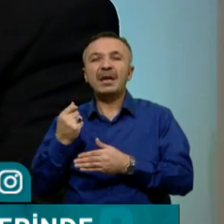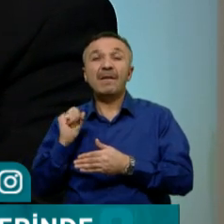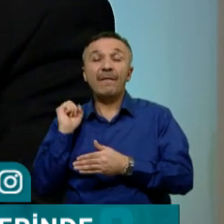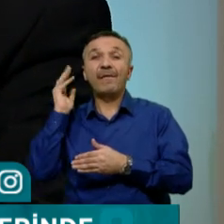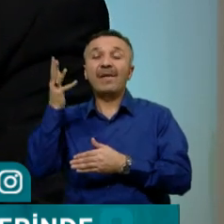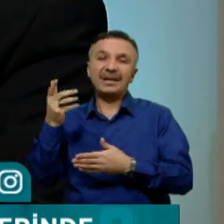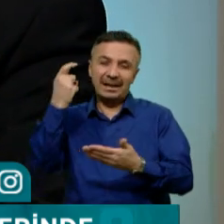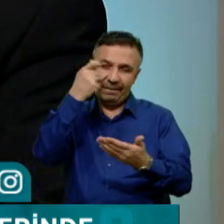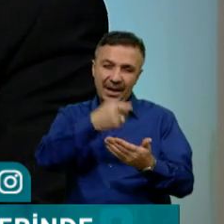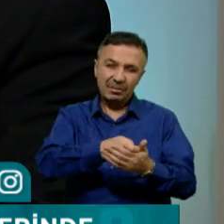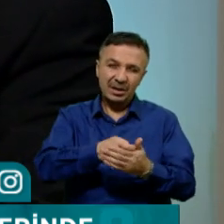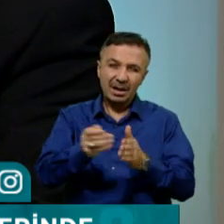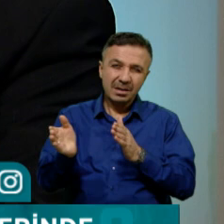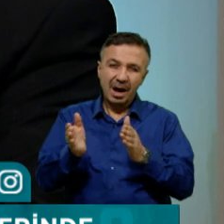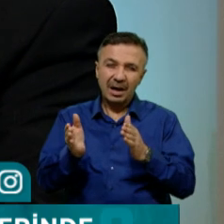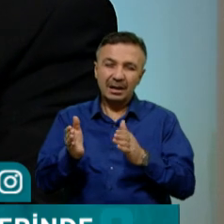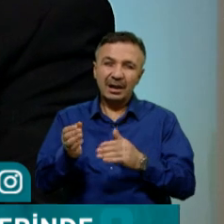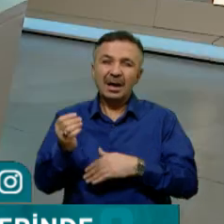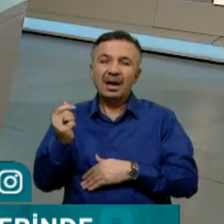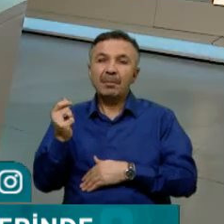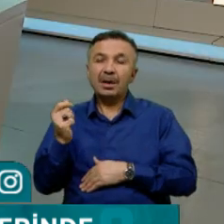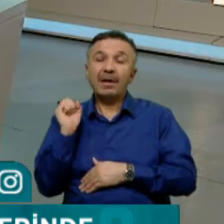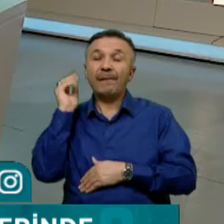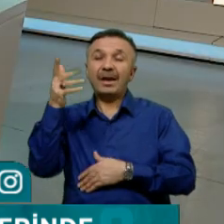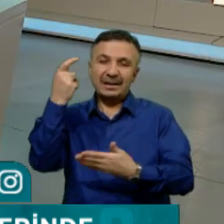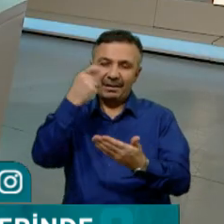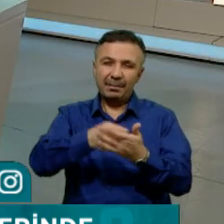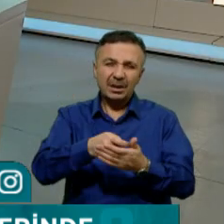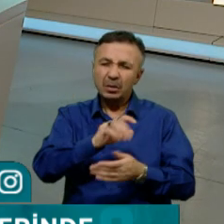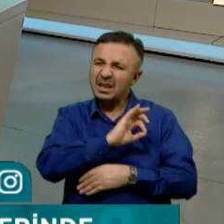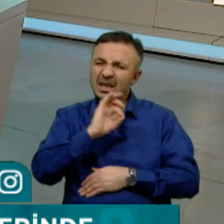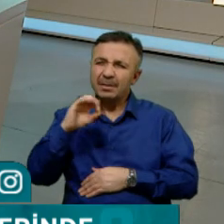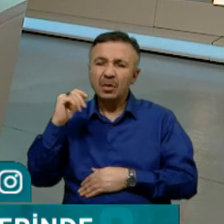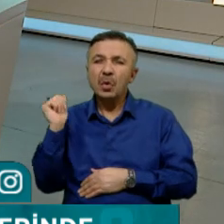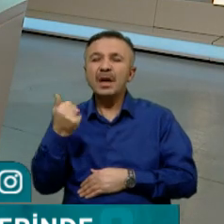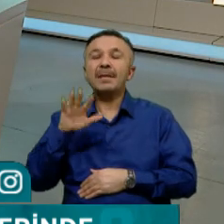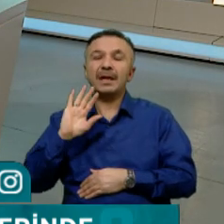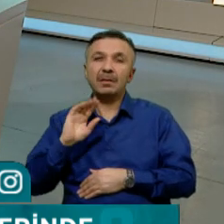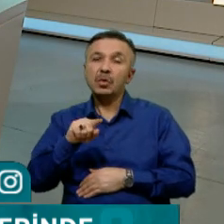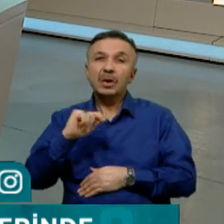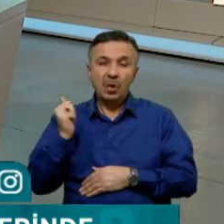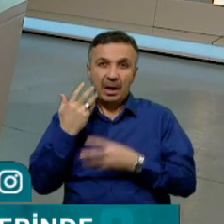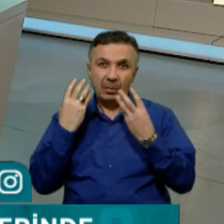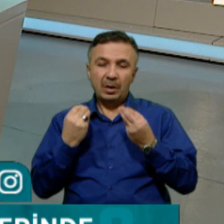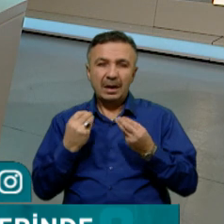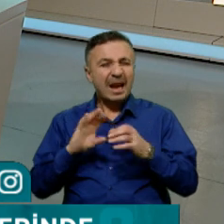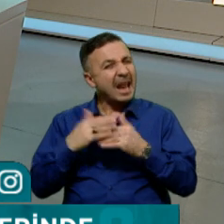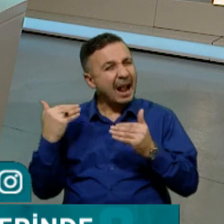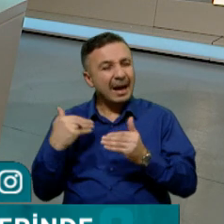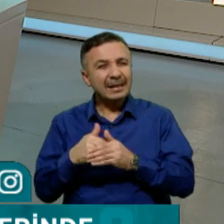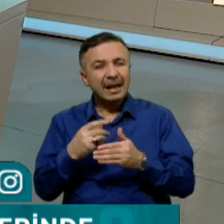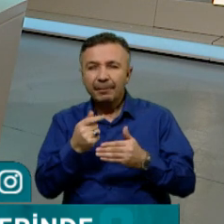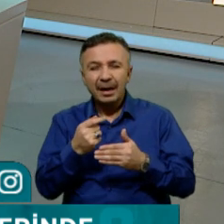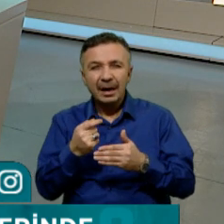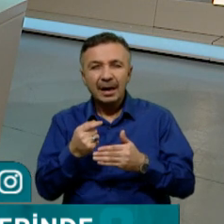yatırmışlar erken almışlar sonra almışlar bundan hiçbir önemli değildir burada önemli olan ne kadar yatırdınız